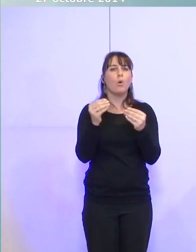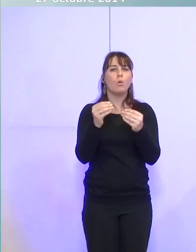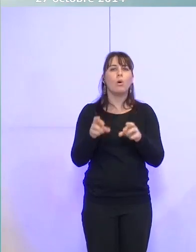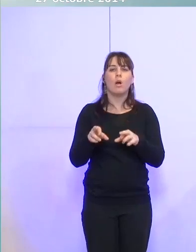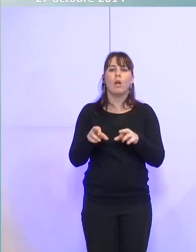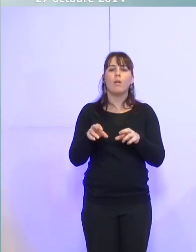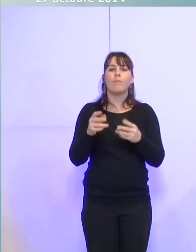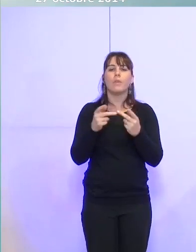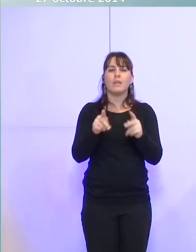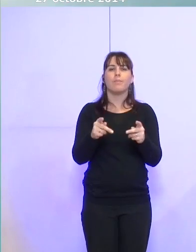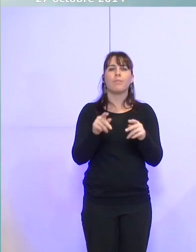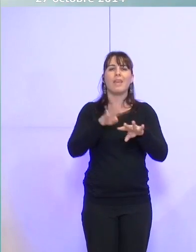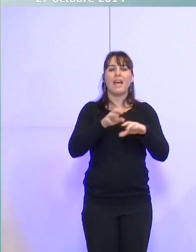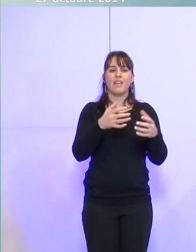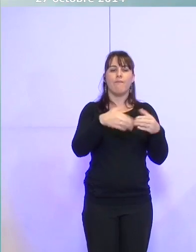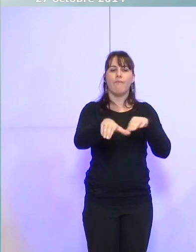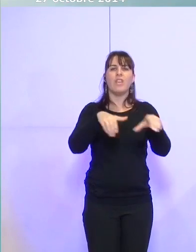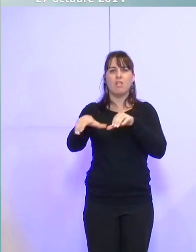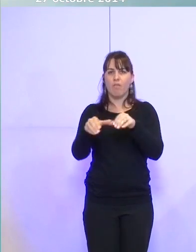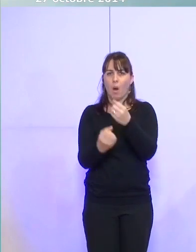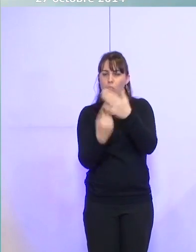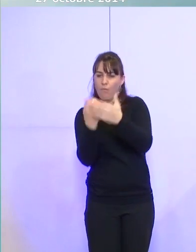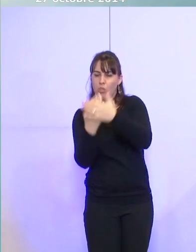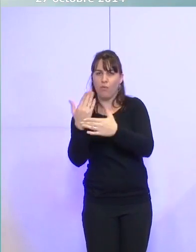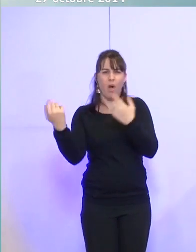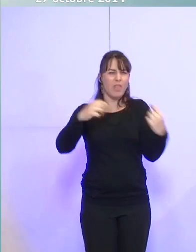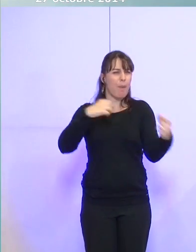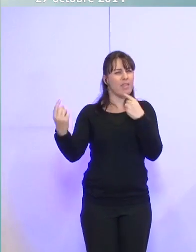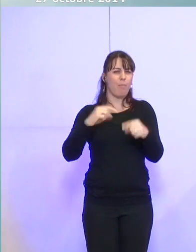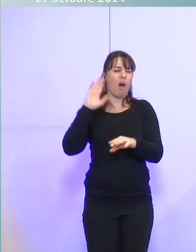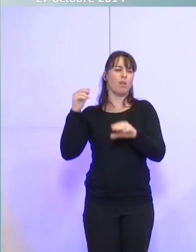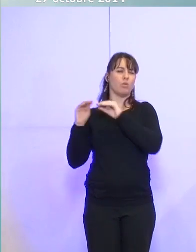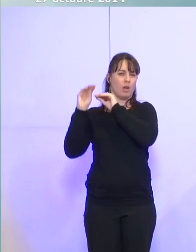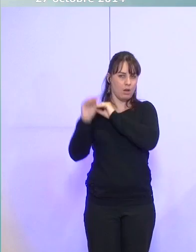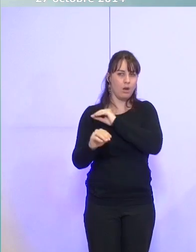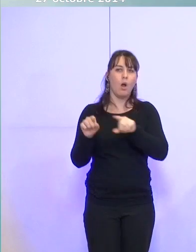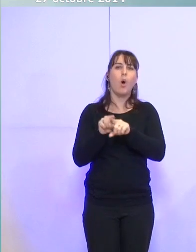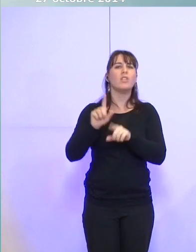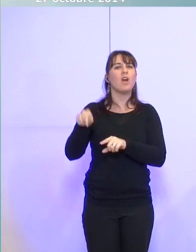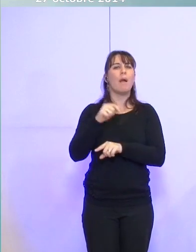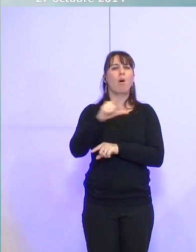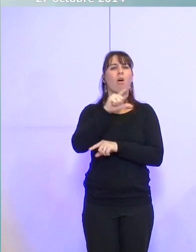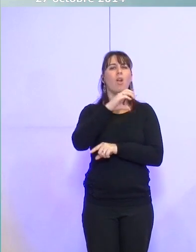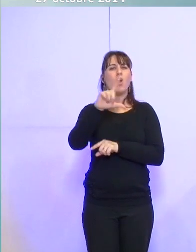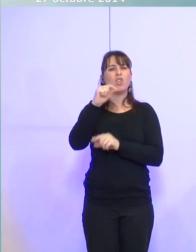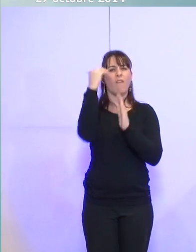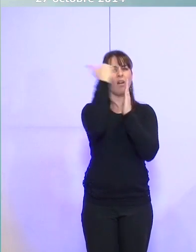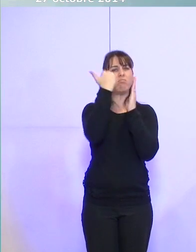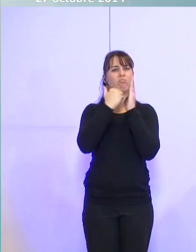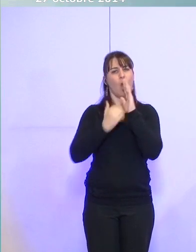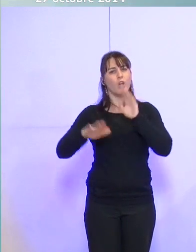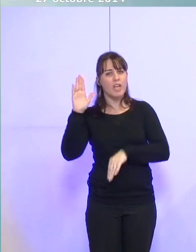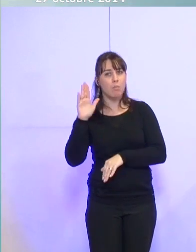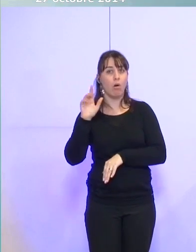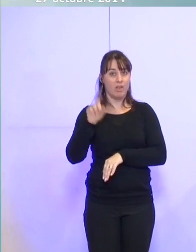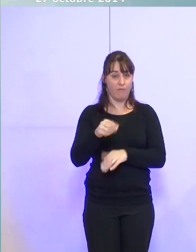réaménagée de la Villeneuve, a été sujette à de nombreux débats. N'oublions pas le point 50 de nos 120 engagements dans lequel nous proposions le retrait de la